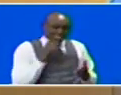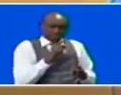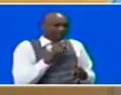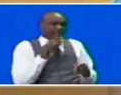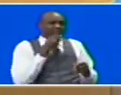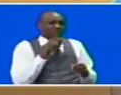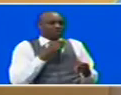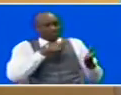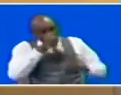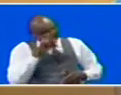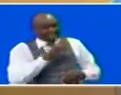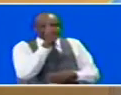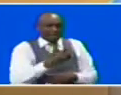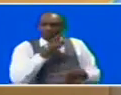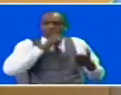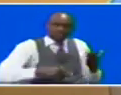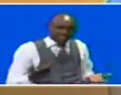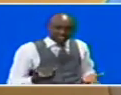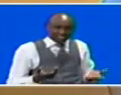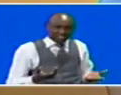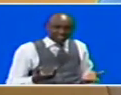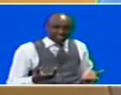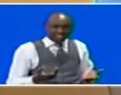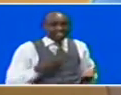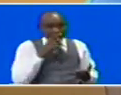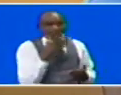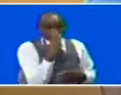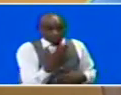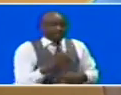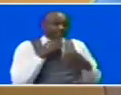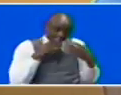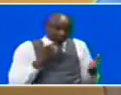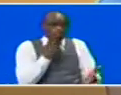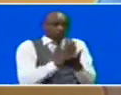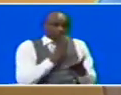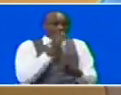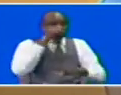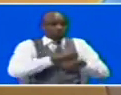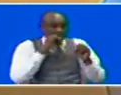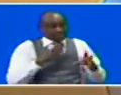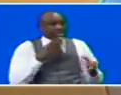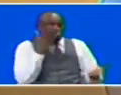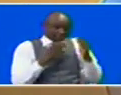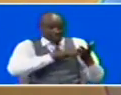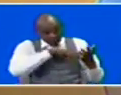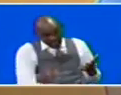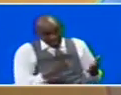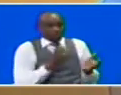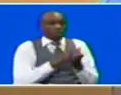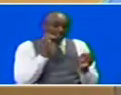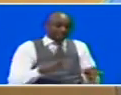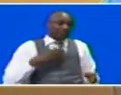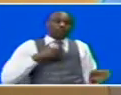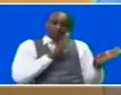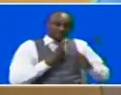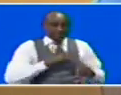ulipita ndio unastahili kusimama, ama ni tu cheti kuonyesha kuwa ulienda shule hata kama hukupita na maadili yako yalionekana kutoka